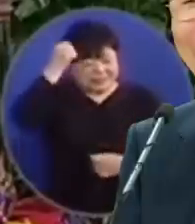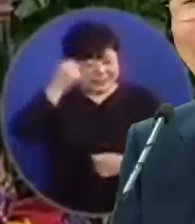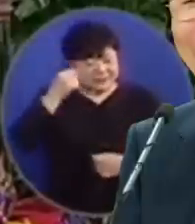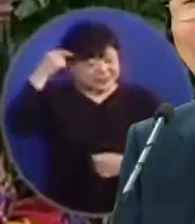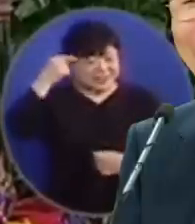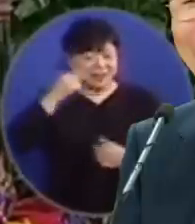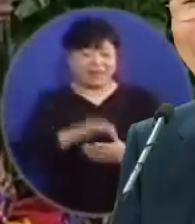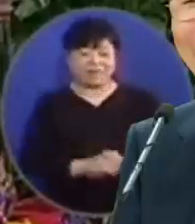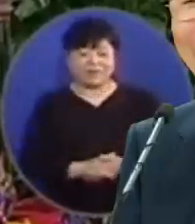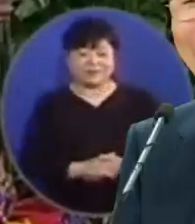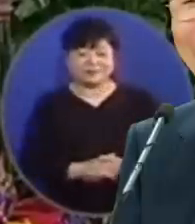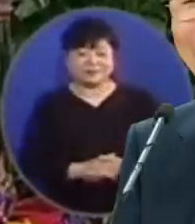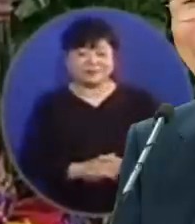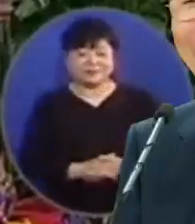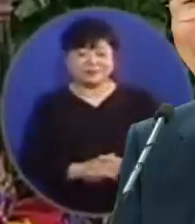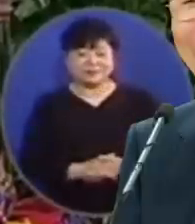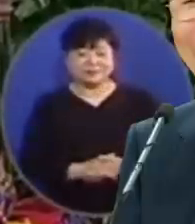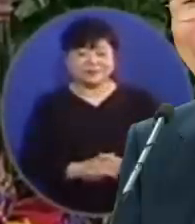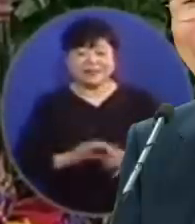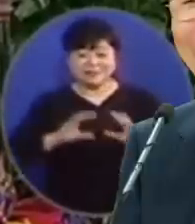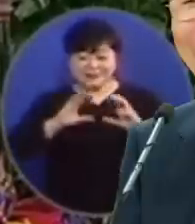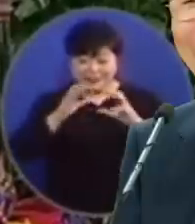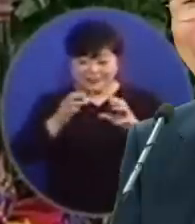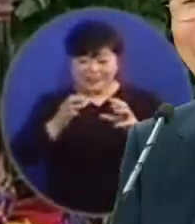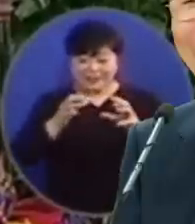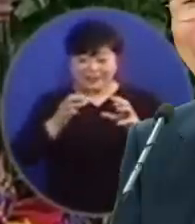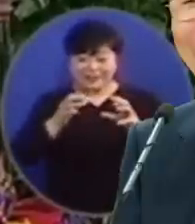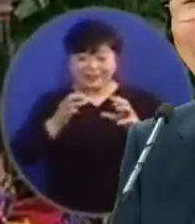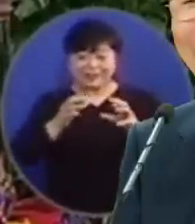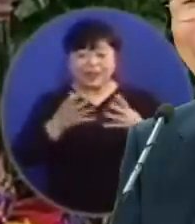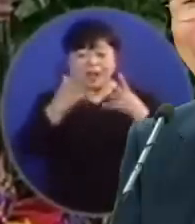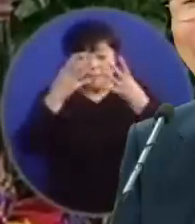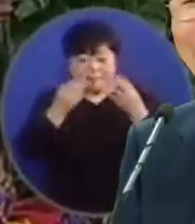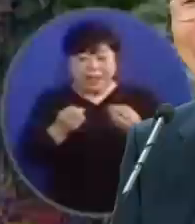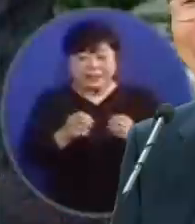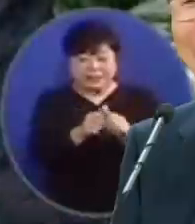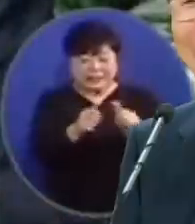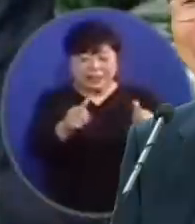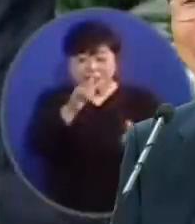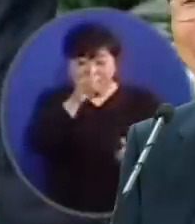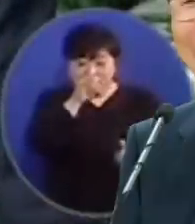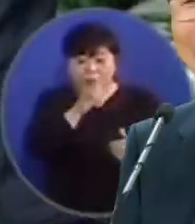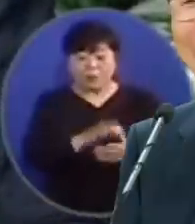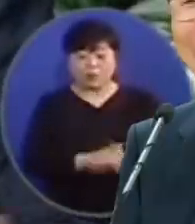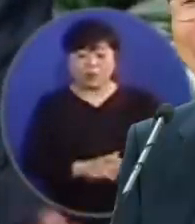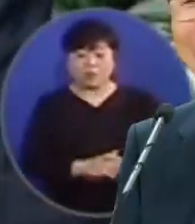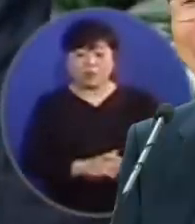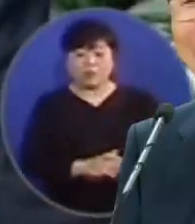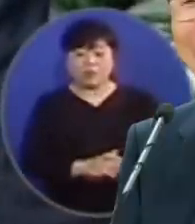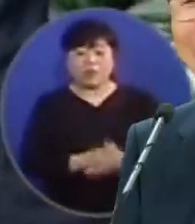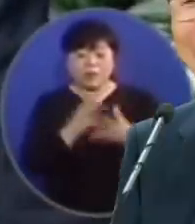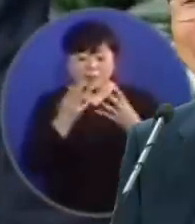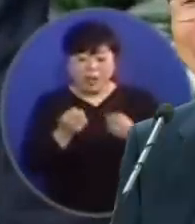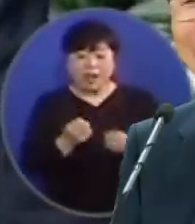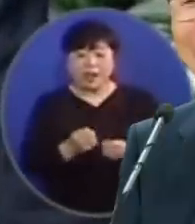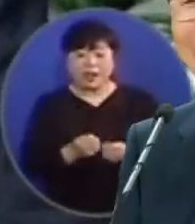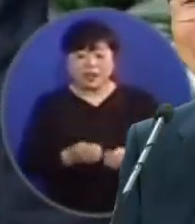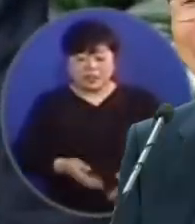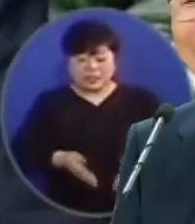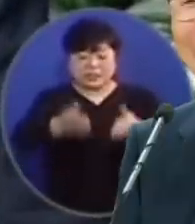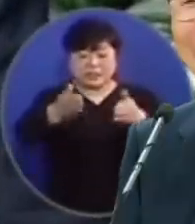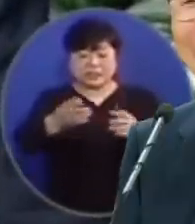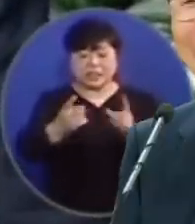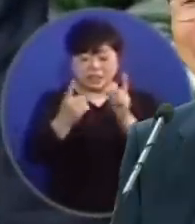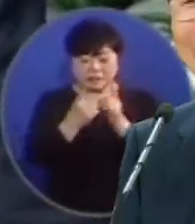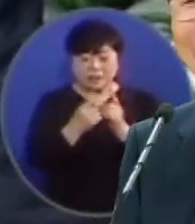되는 것입니다. 이 세상에 많은 남자들이 있잖아요. 많은 남자들 길거리 들어서